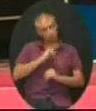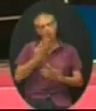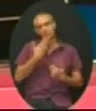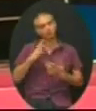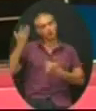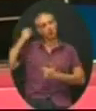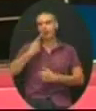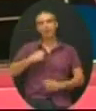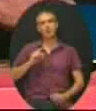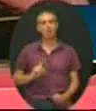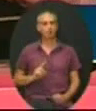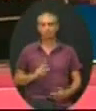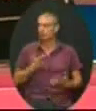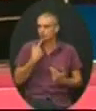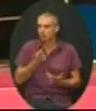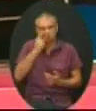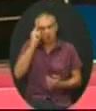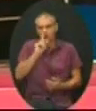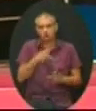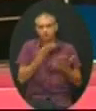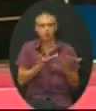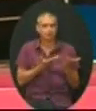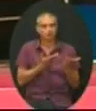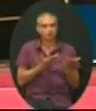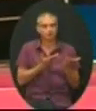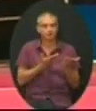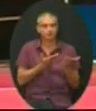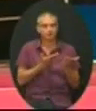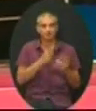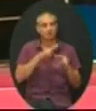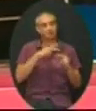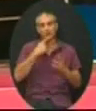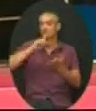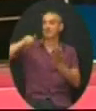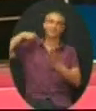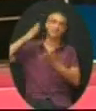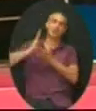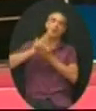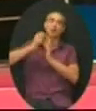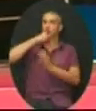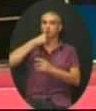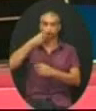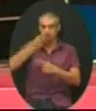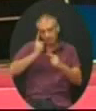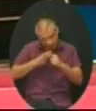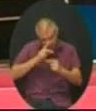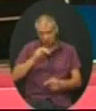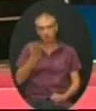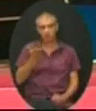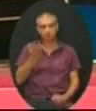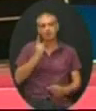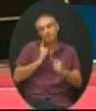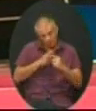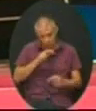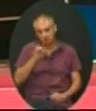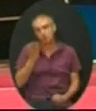תסביר לי למה לא אמרת לי, איך הוא יגיד אם הוא לא חשב שיש לו? אחר כך הוא אומר לו, תבטל את ההחלטות הישנות. זה בדיוק העניין, זה